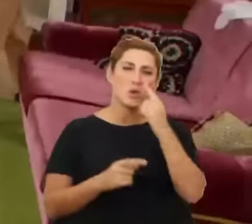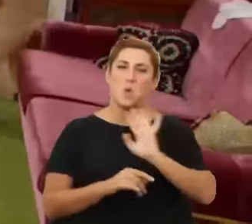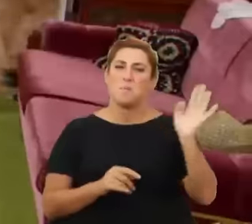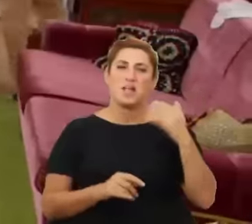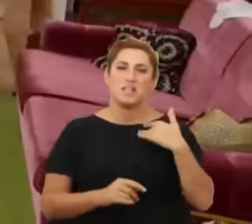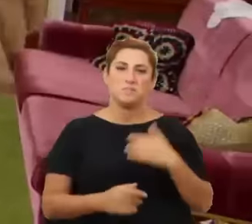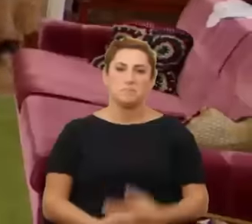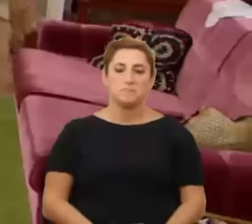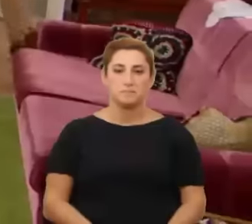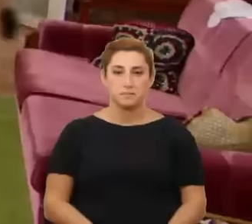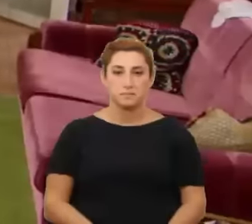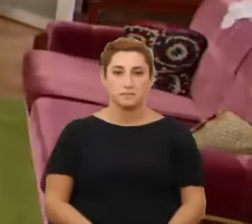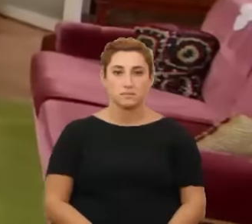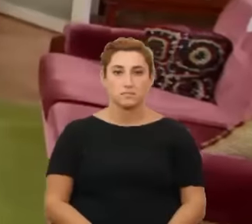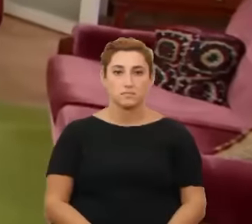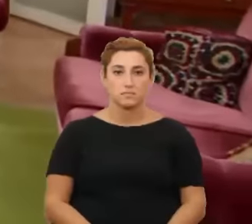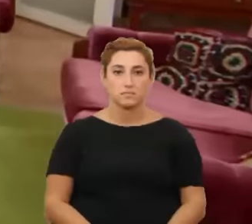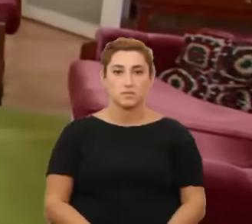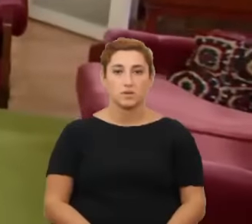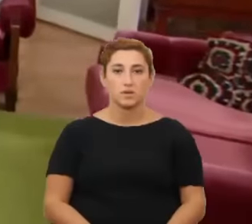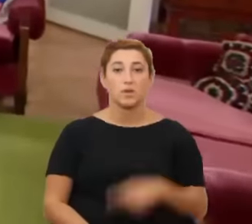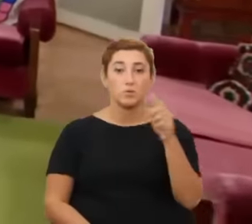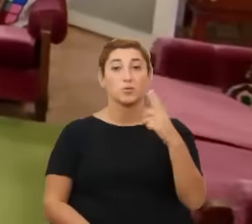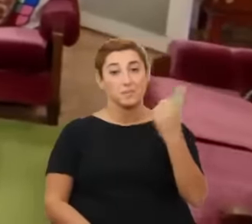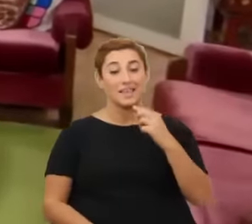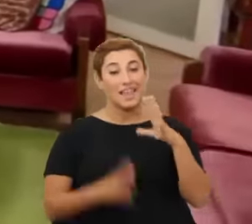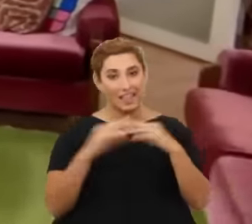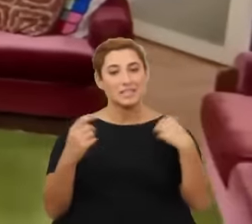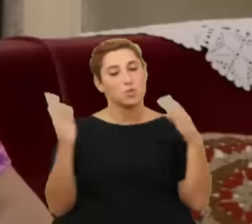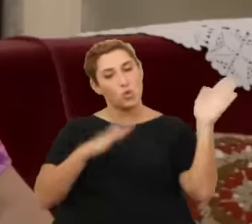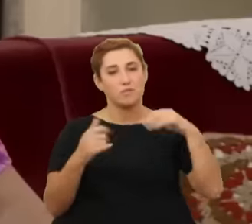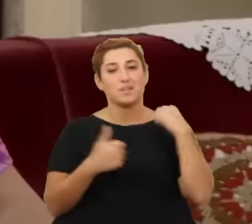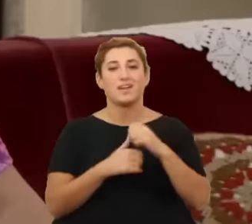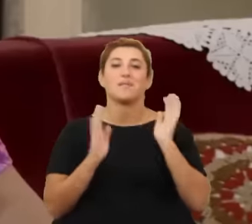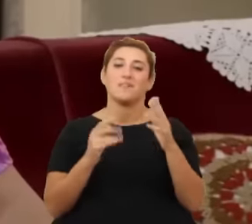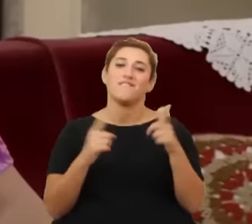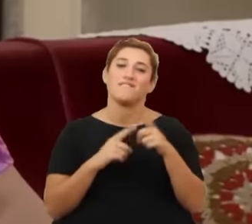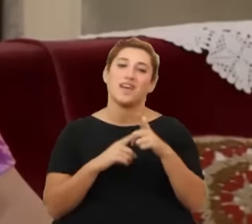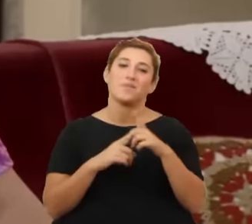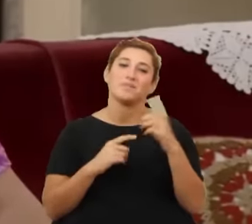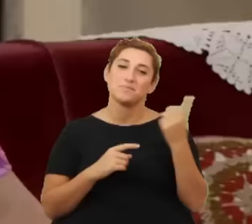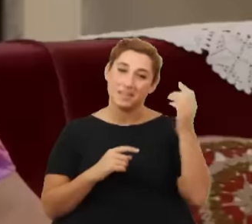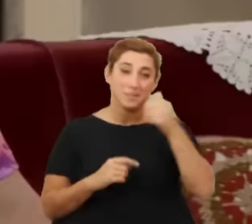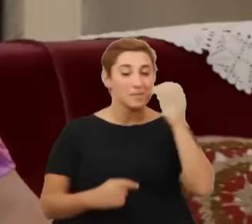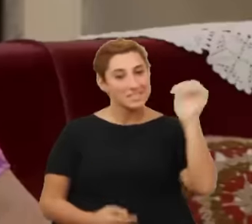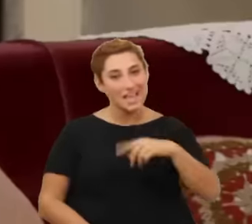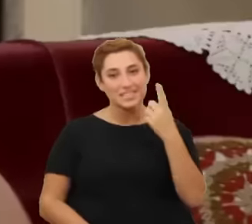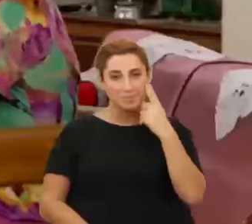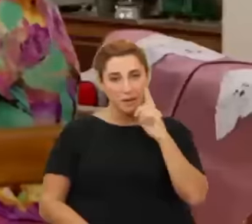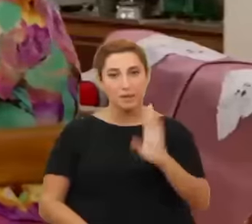ya. Ya bu iyileşse de bir de ben dövsem şunu ya. Tamam, sevgili babası da bir gelsin